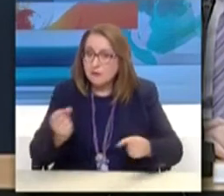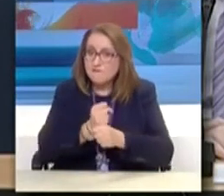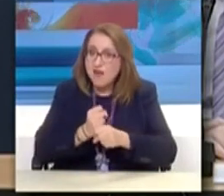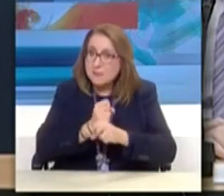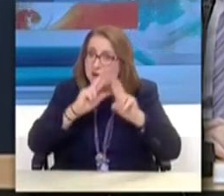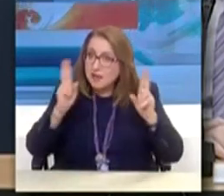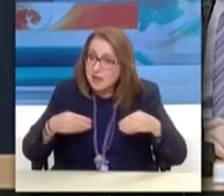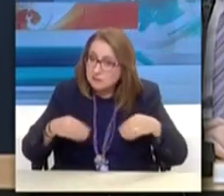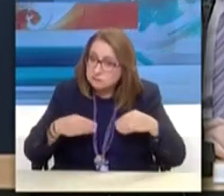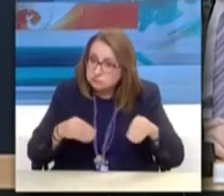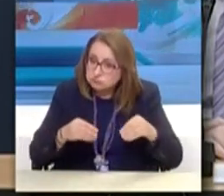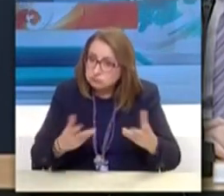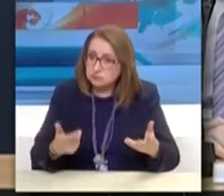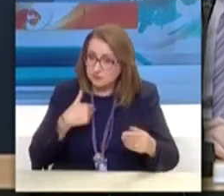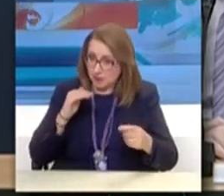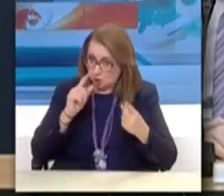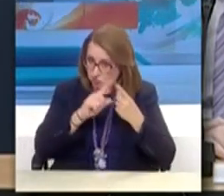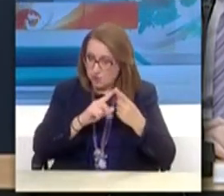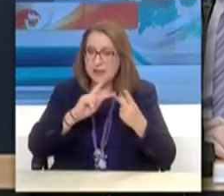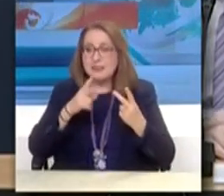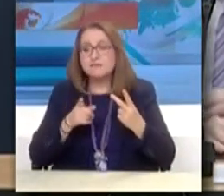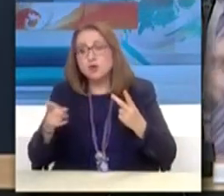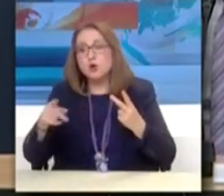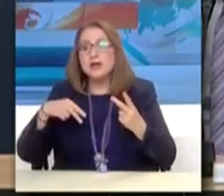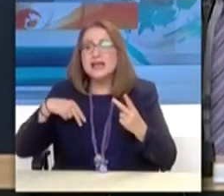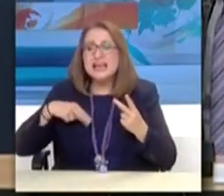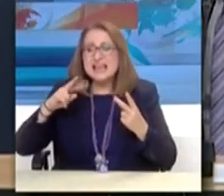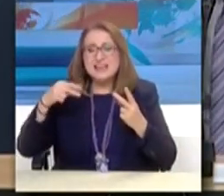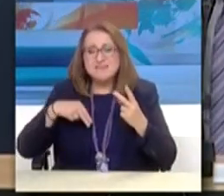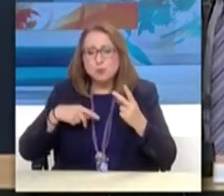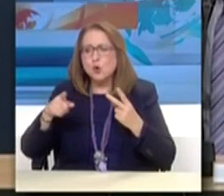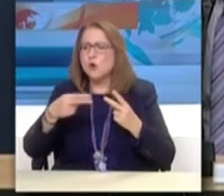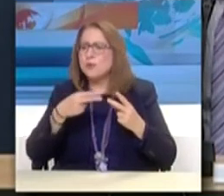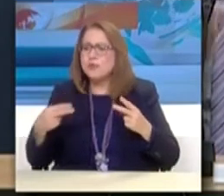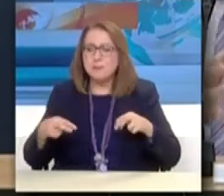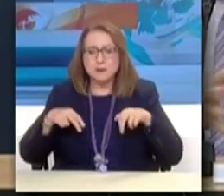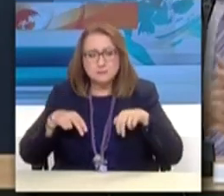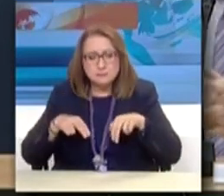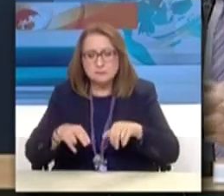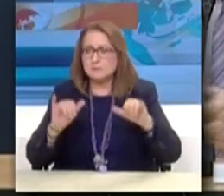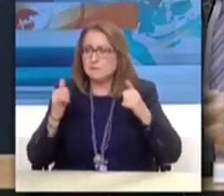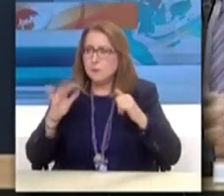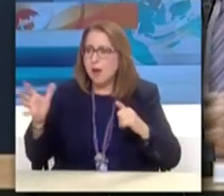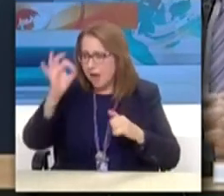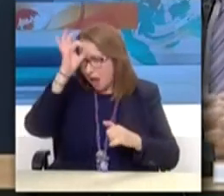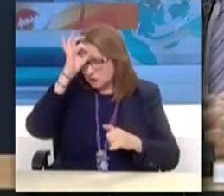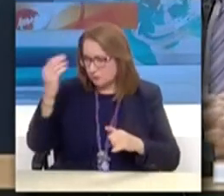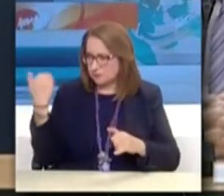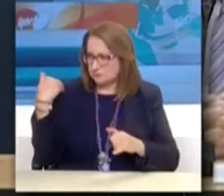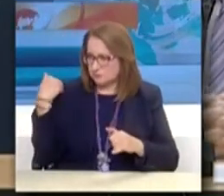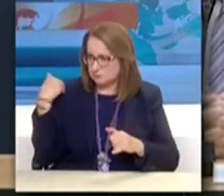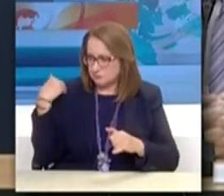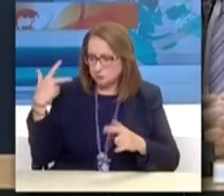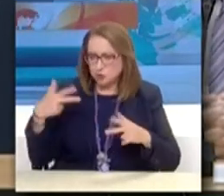φαρμακεία, και μετά στον κύριο Χαρδαλιά. Όλος αυτός ο έλεγχος για το πώς περπατάμε, πού πηγαίνουμε, αν μας γίνει έλεγχος π.χ. από την αστυνομία, θα πρέπει να